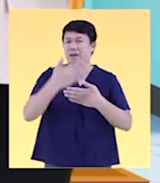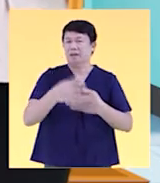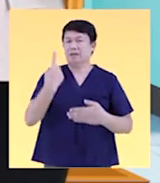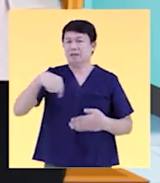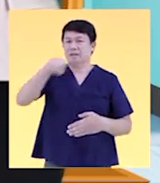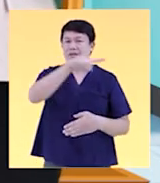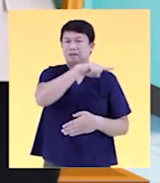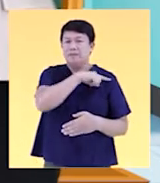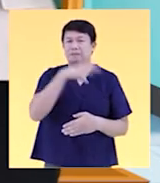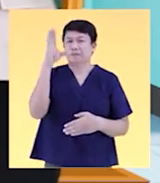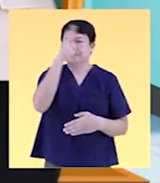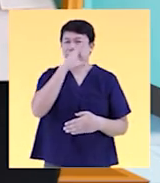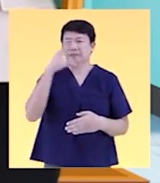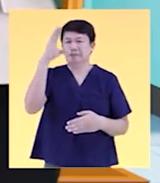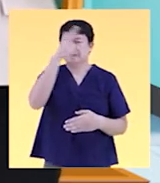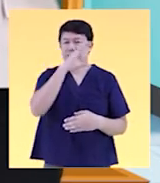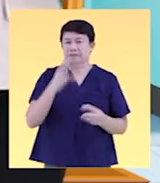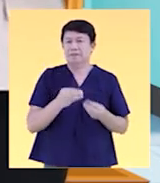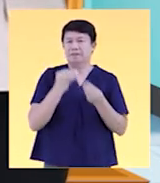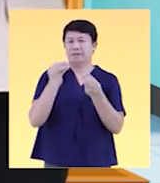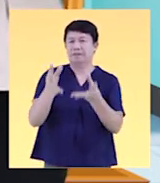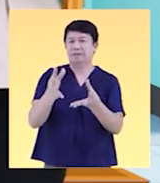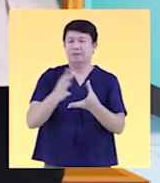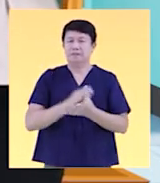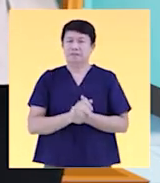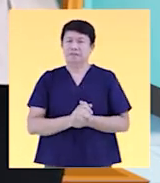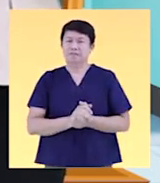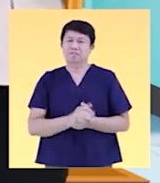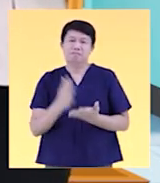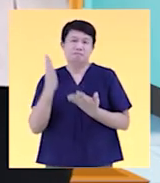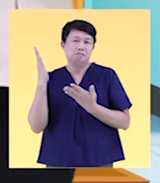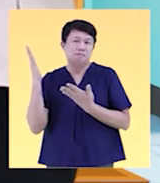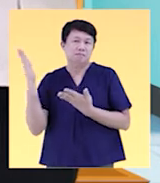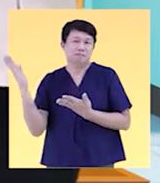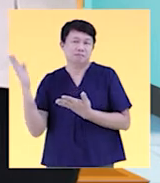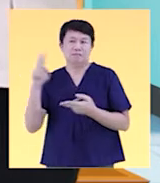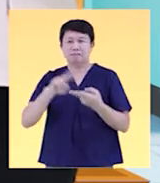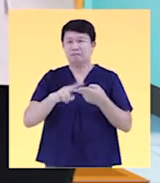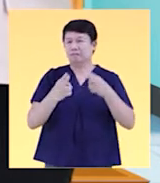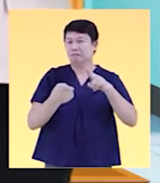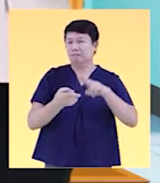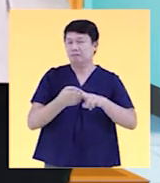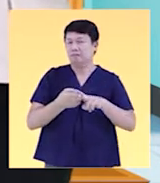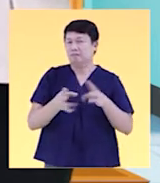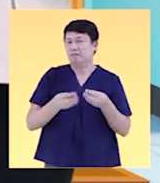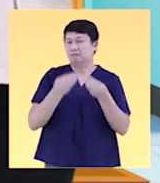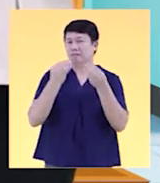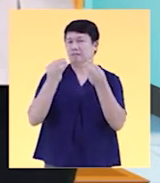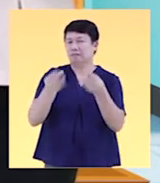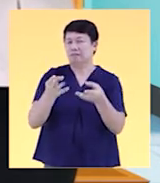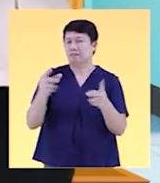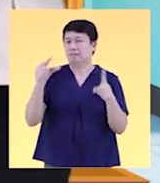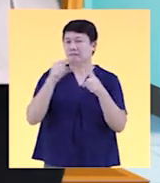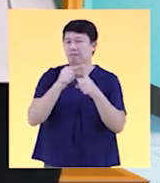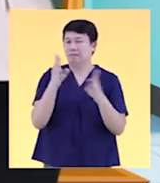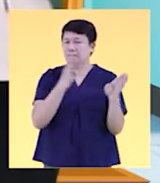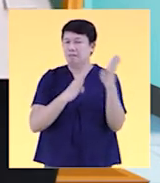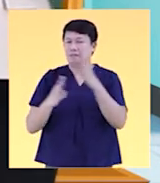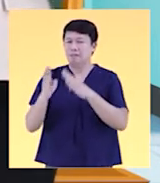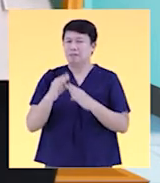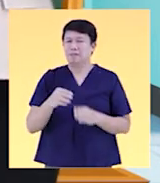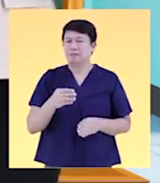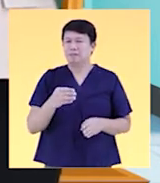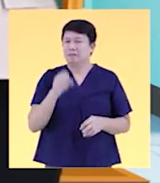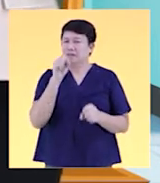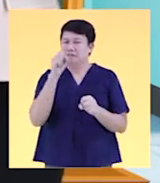Susunod naman natin na hahanapin ay ang mga given. Ito ang mga numbers na binigay sa word problem.